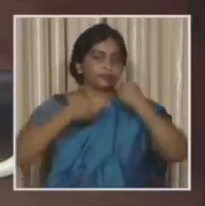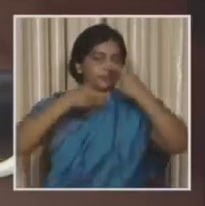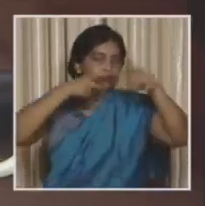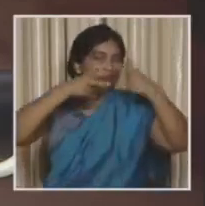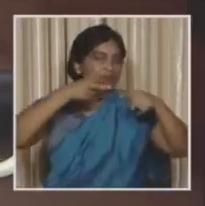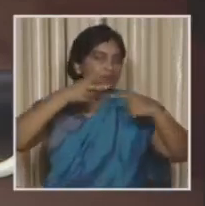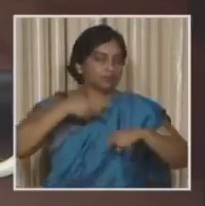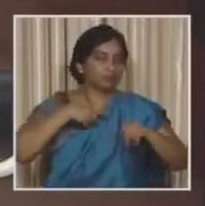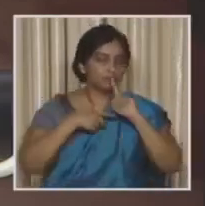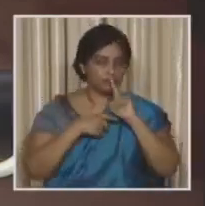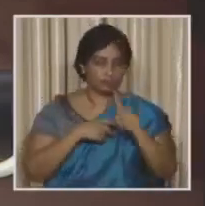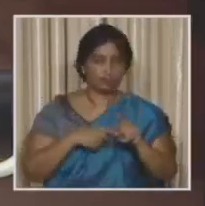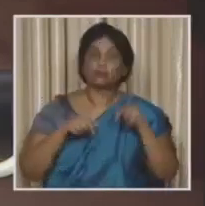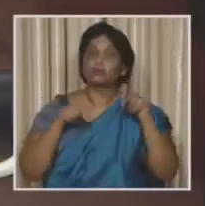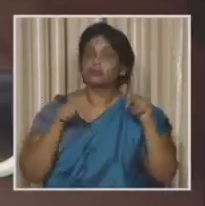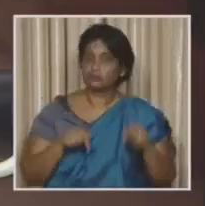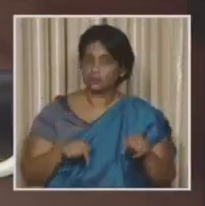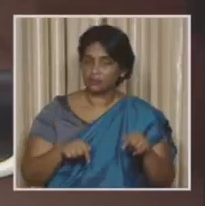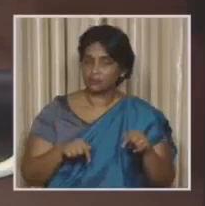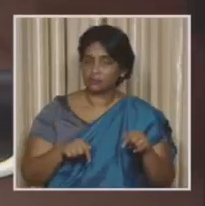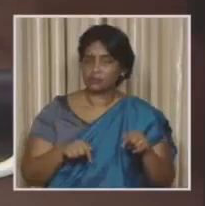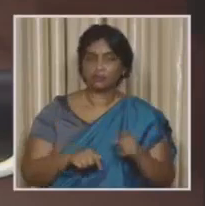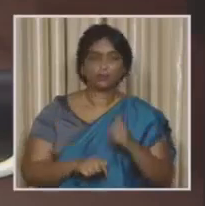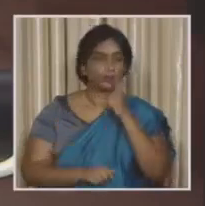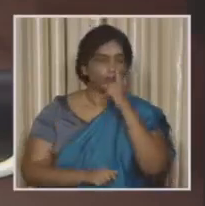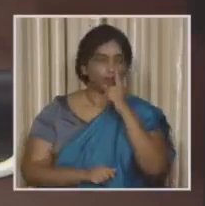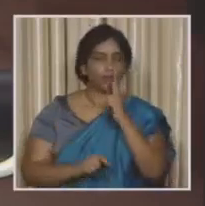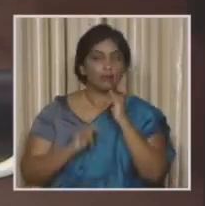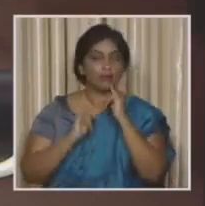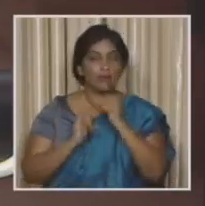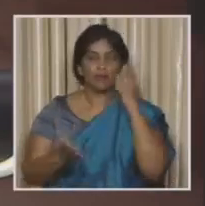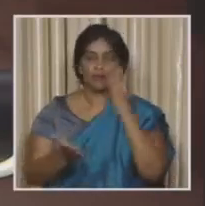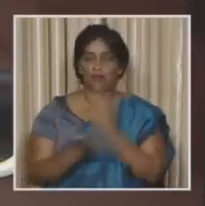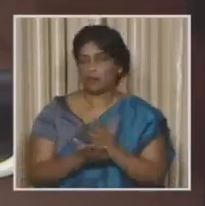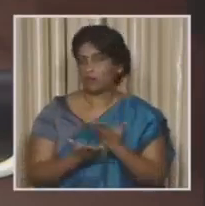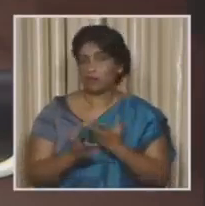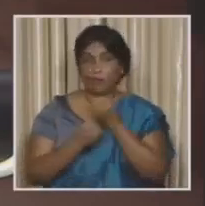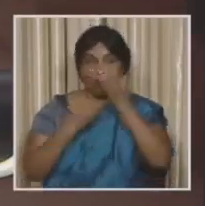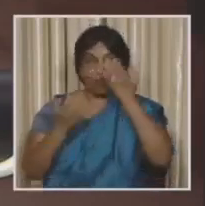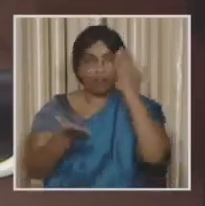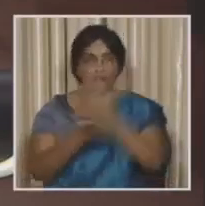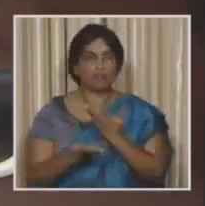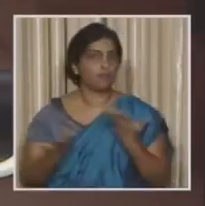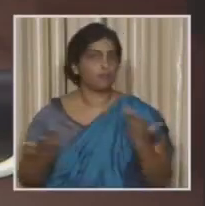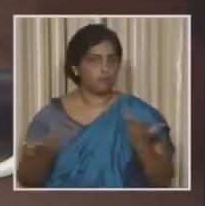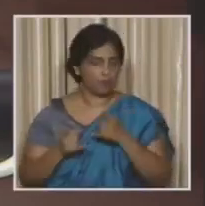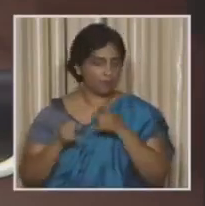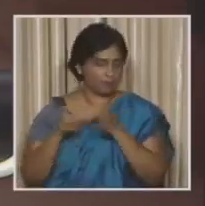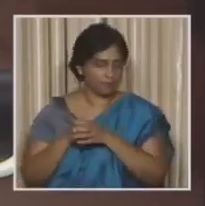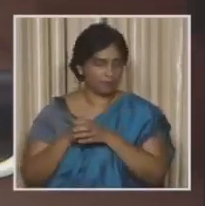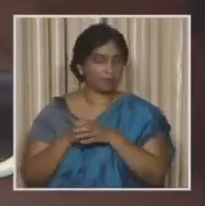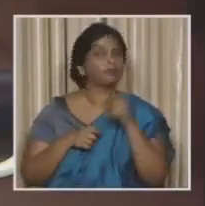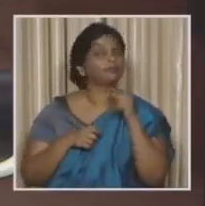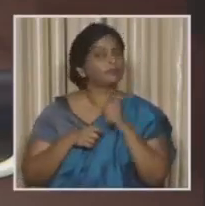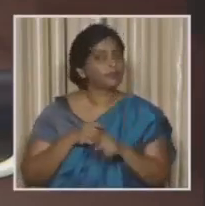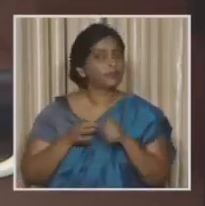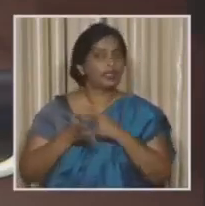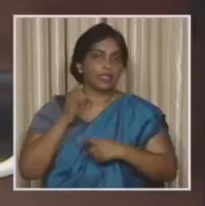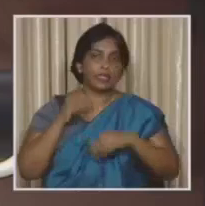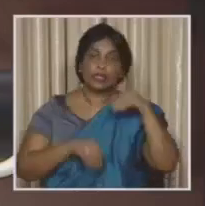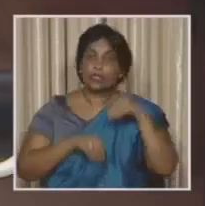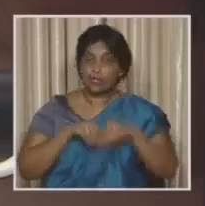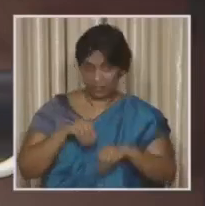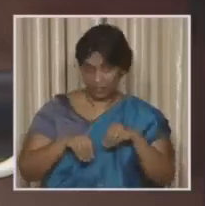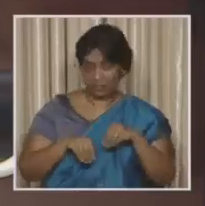කරන්න. දැන් එකක් අපරාධය වළක්වා ගැනීමට අසමත් වූ පාර්ශ්වය. දැන් මේක දේශපාලනද කියලා